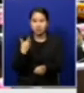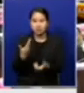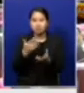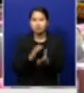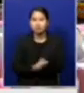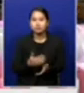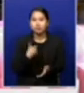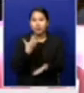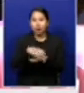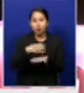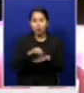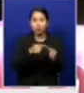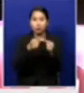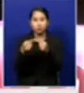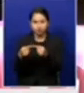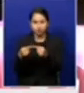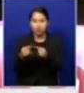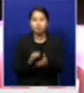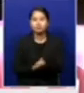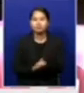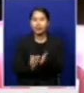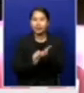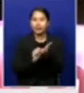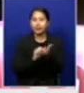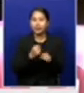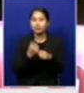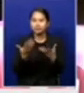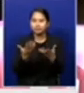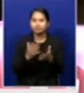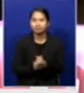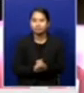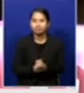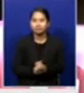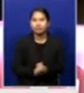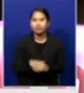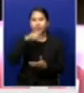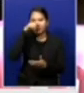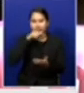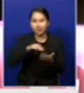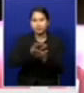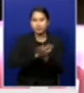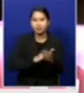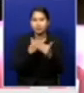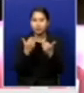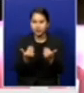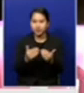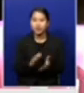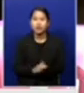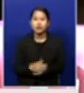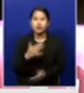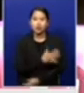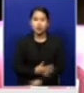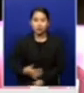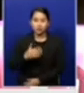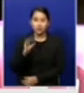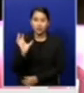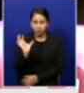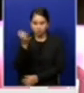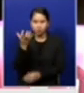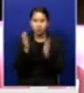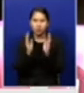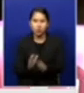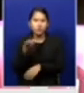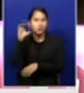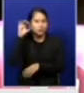ต็ปต่อไปนะครับว่าเราควรจะปรับหรือใช้อย่างไรนะฮะประเทศไทยของเราครับมีความเชื่อถือในด้านระบบสาธารณสุขในระดับสากลซึ่งได้พิสูจน์มาแล้วจาก